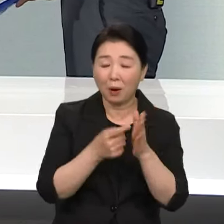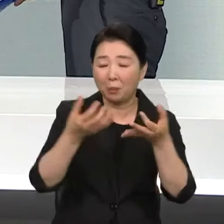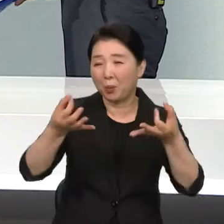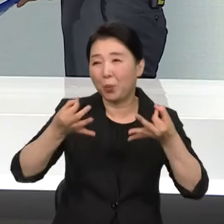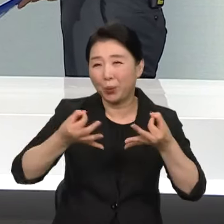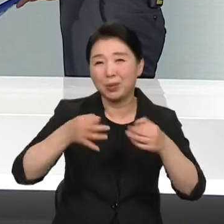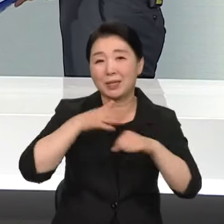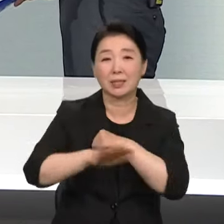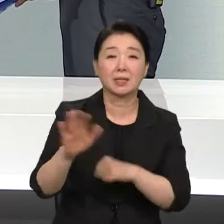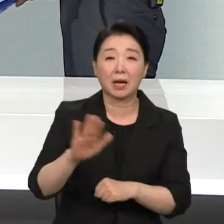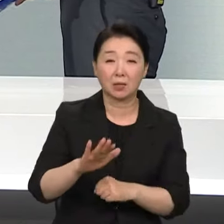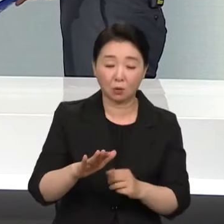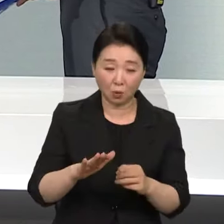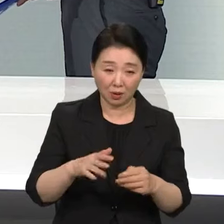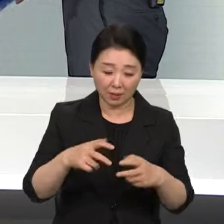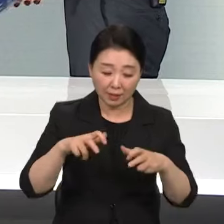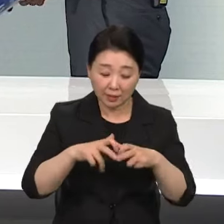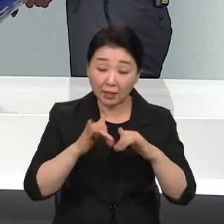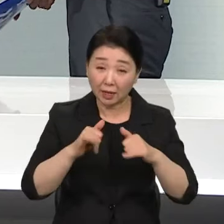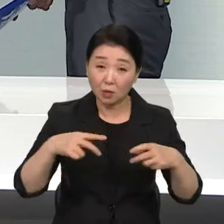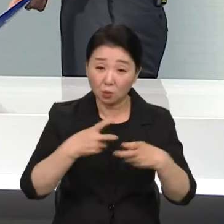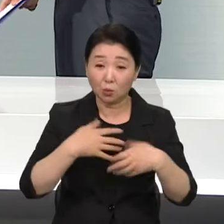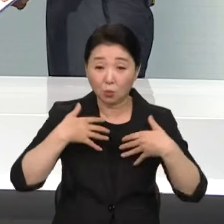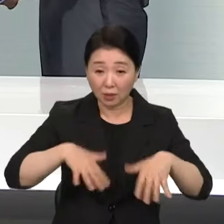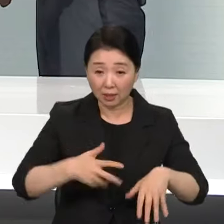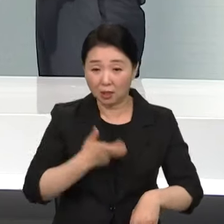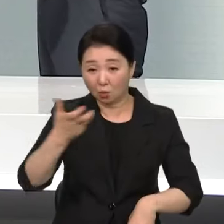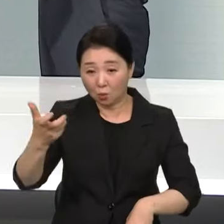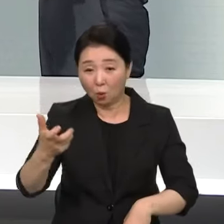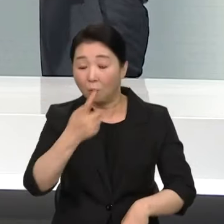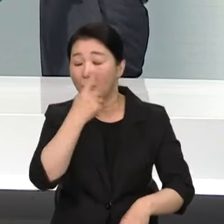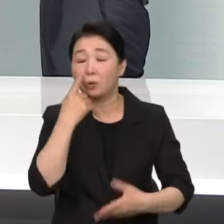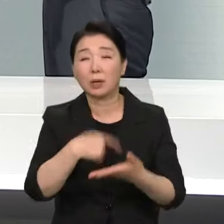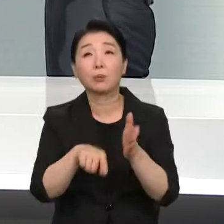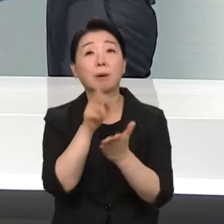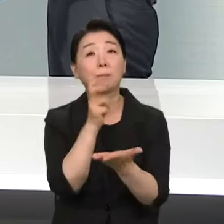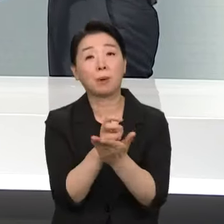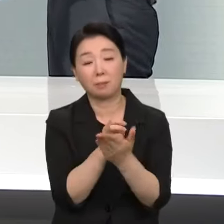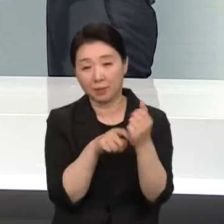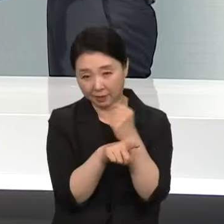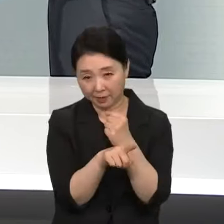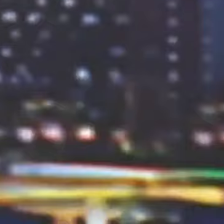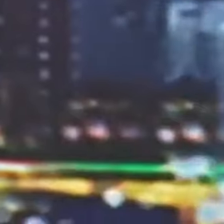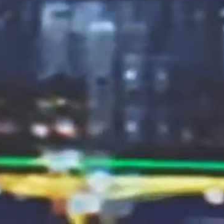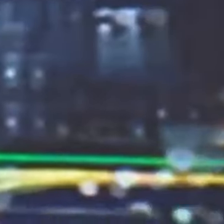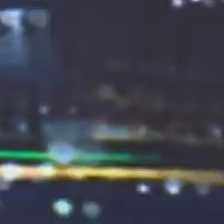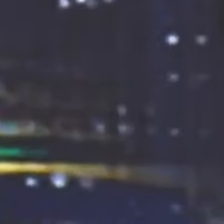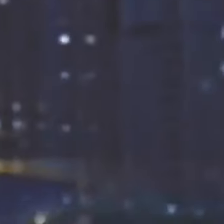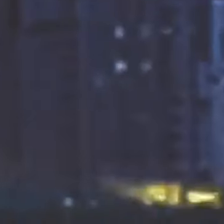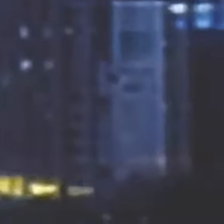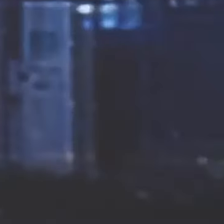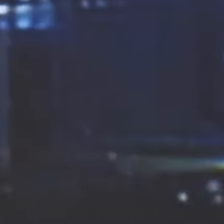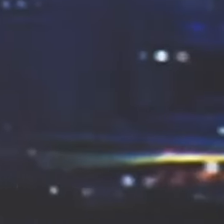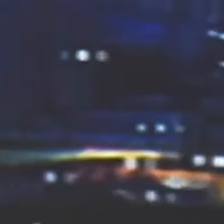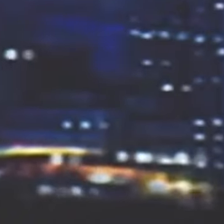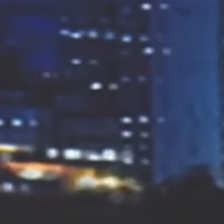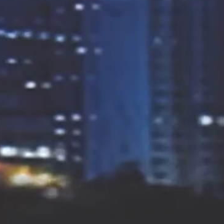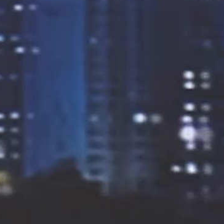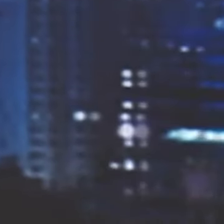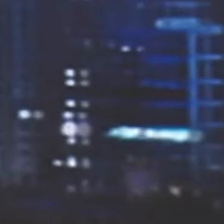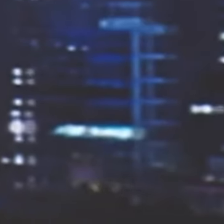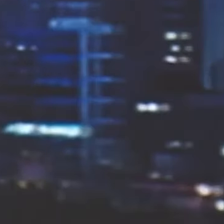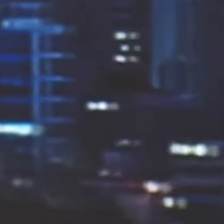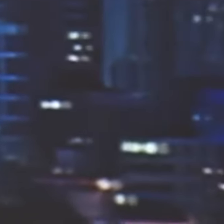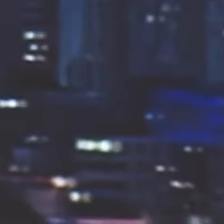아니라 교통 약자들 장애인들의 이동권 보장을 위한 법이다 의미를 좀 부여하고 있습니다 JTBC 뉴스를